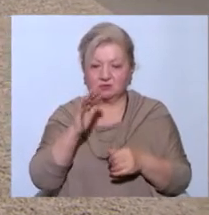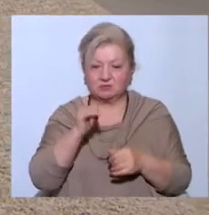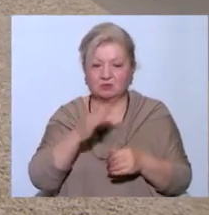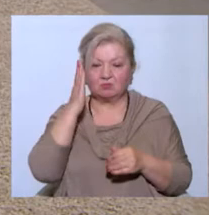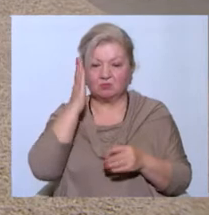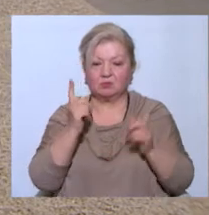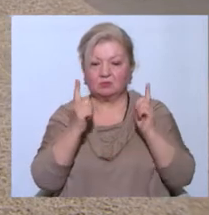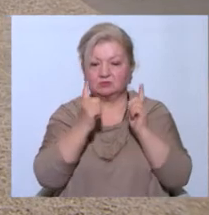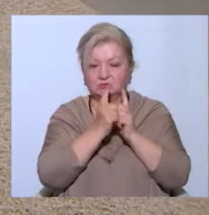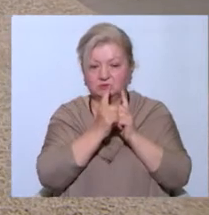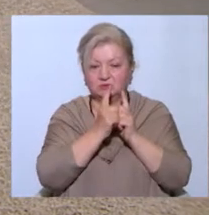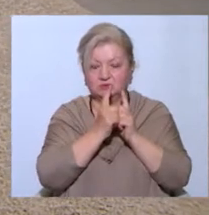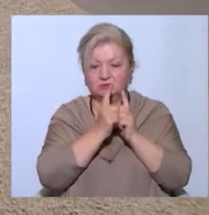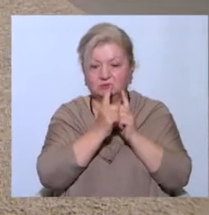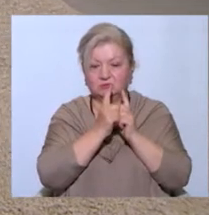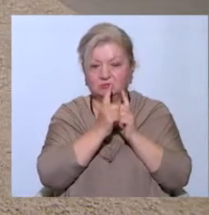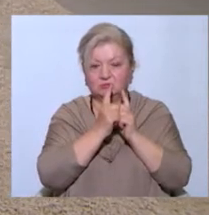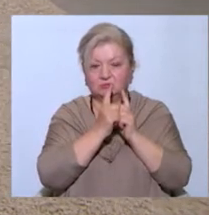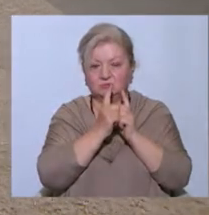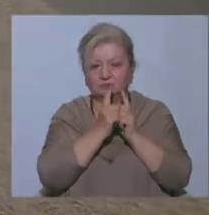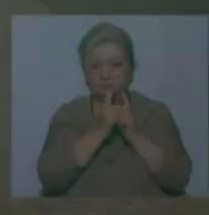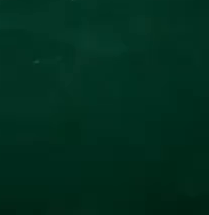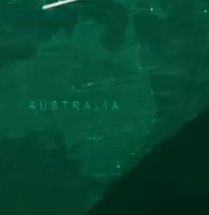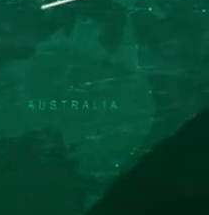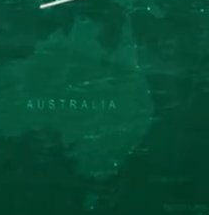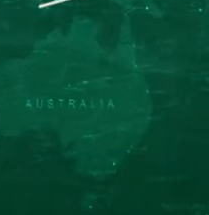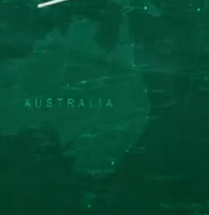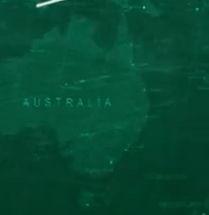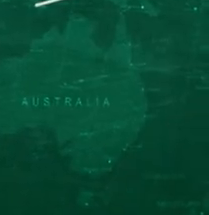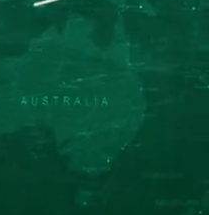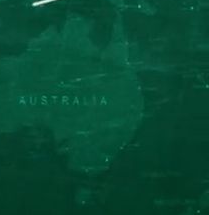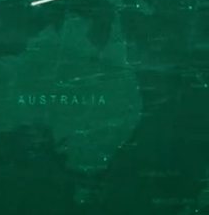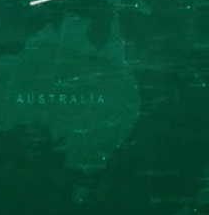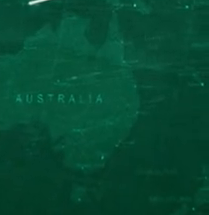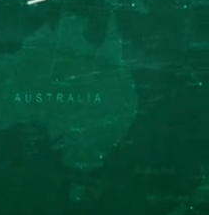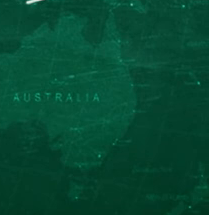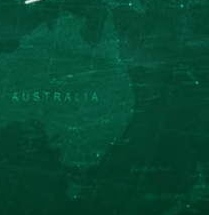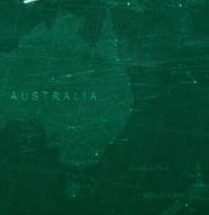მომავალ შეხვედრამდე და მშვიდობიან დღეებს გისურვებთ.